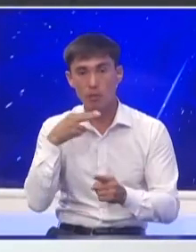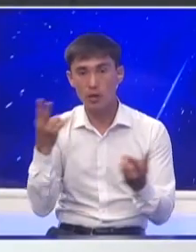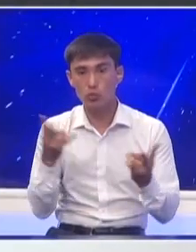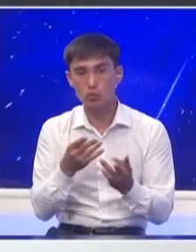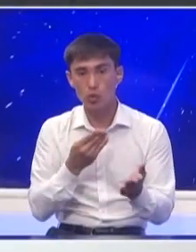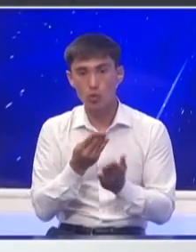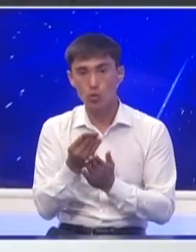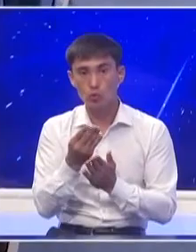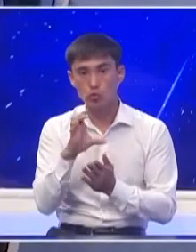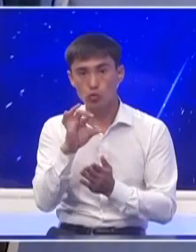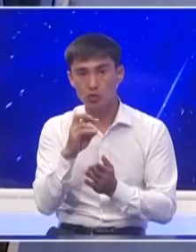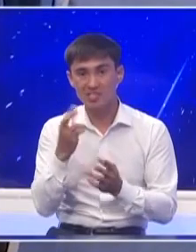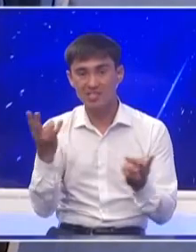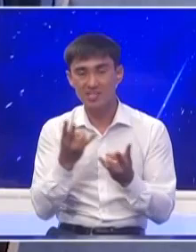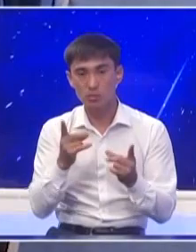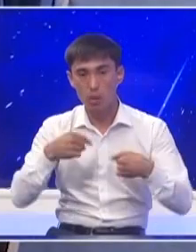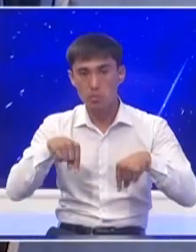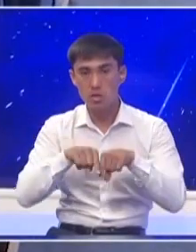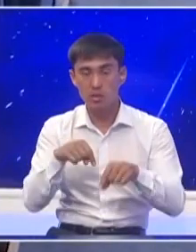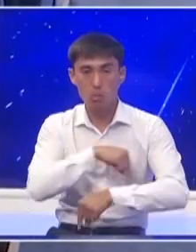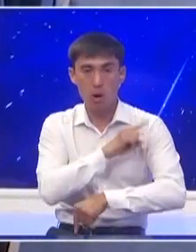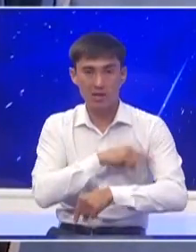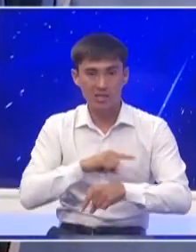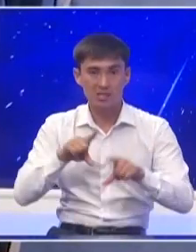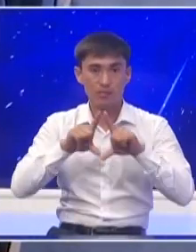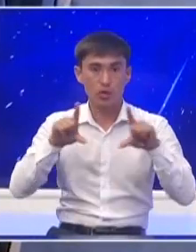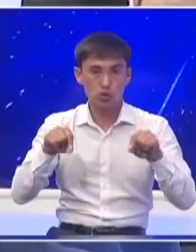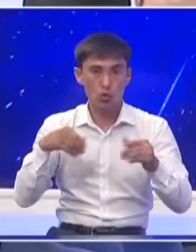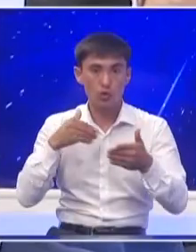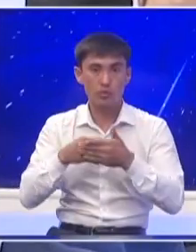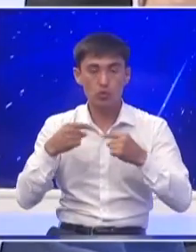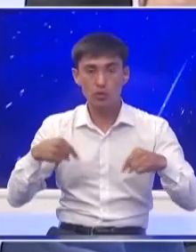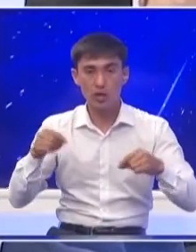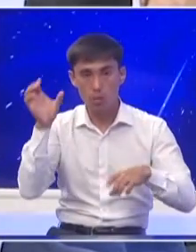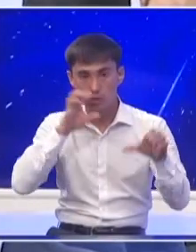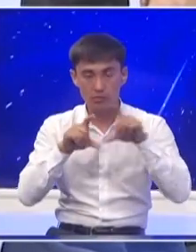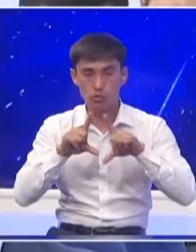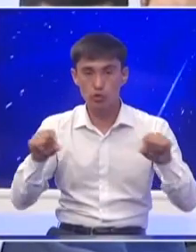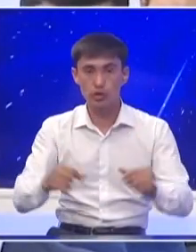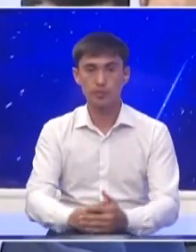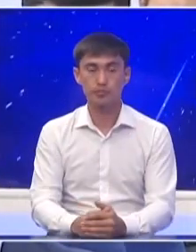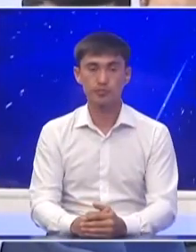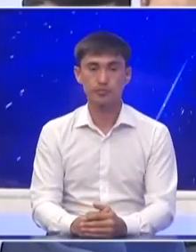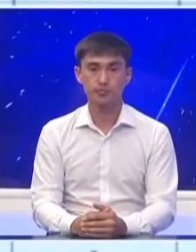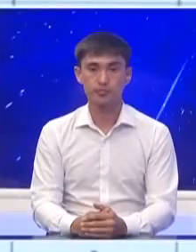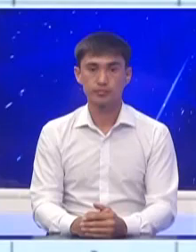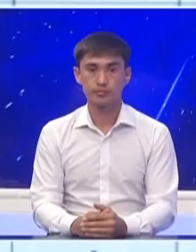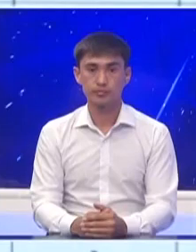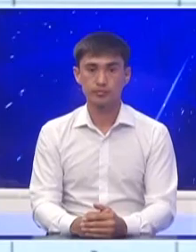необходимо уделить социально значимым объектам – больницам, дошкольным и другим образовательным учреждениям.